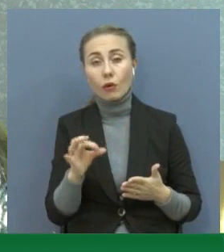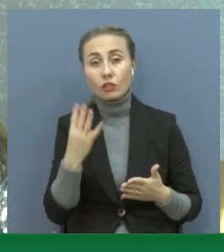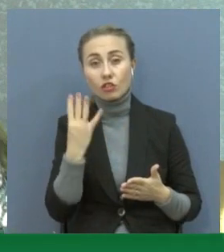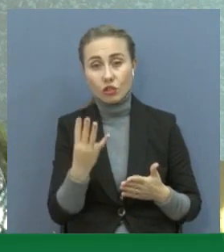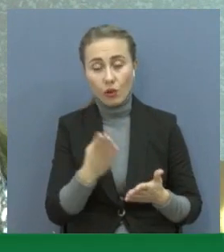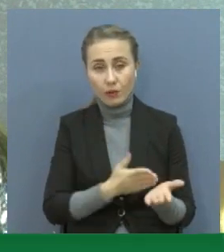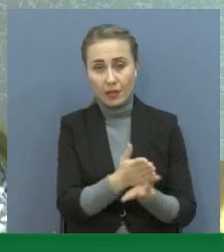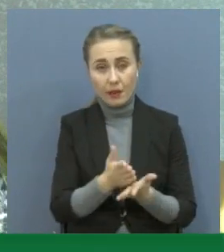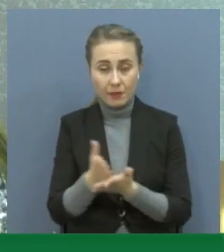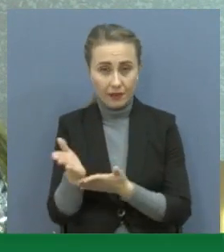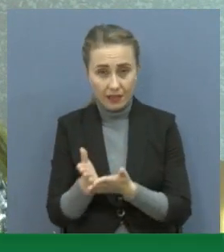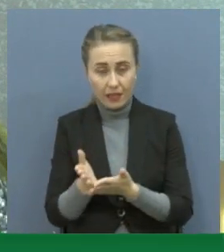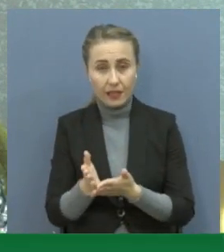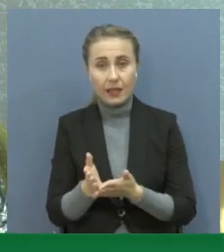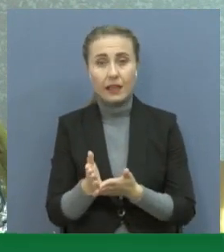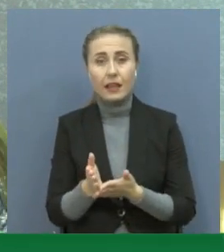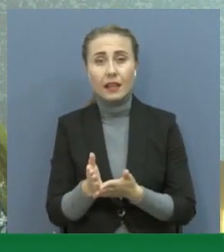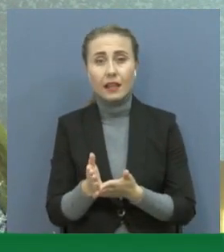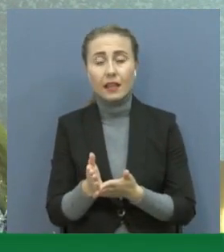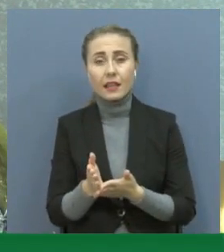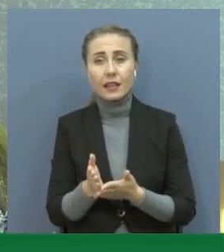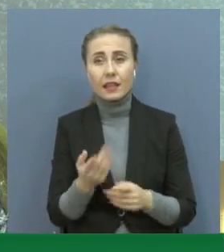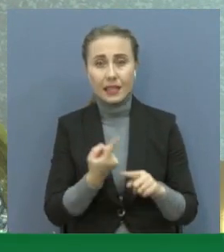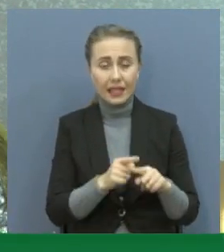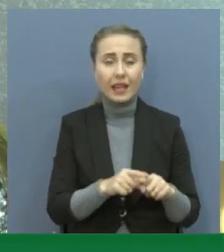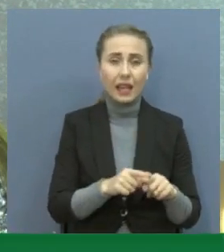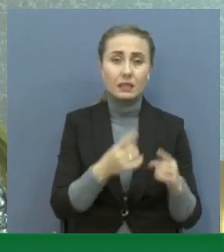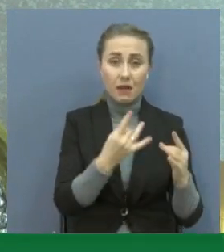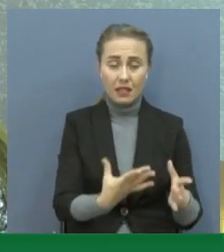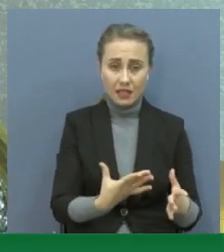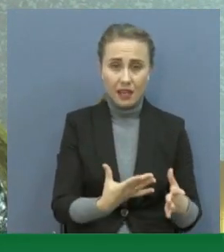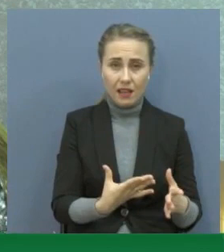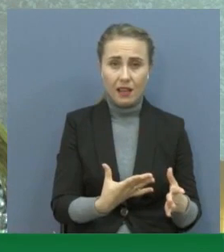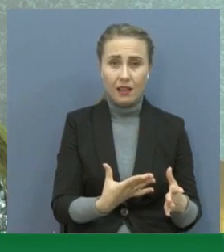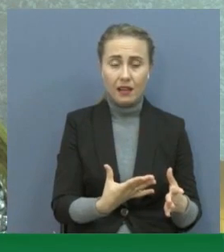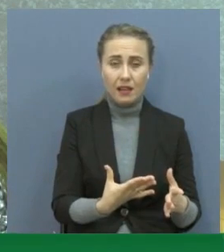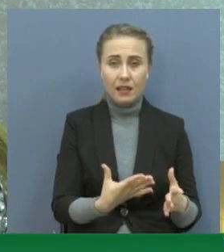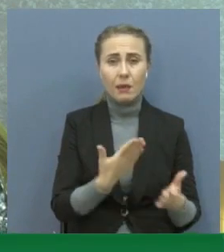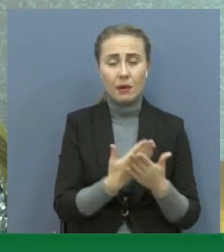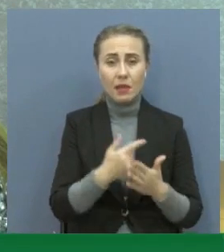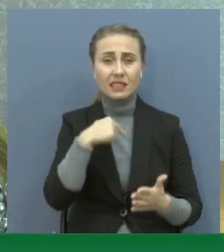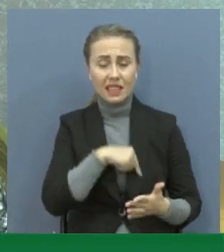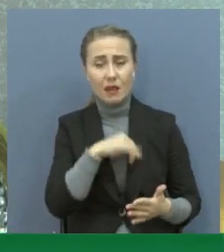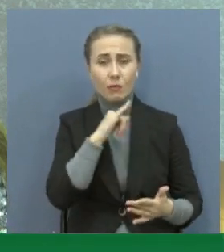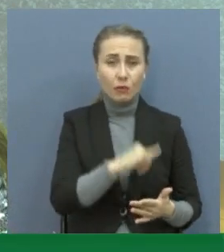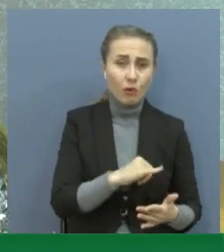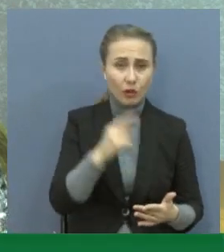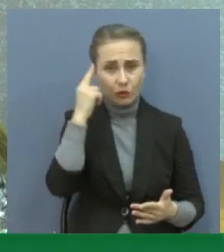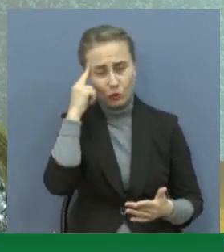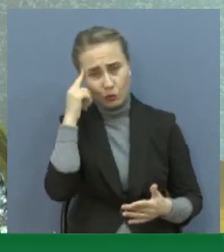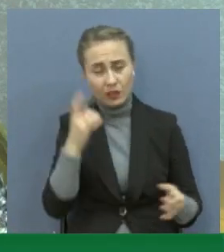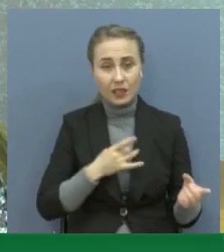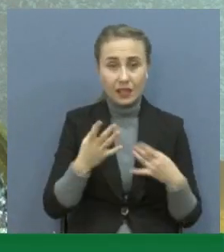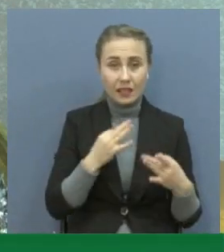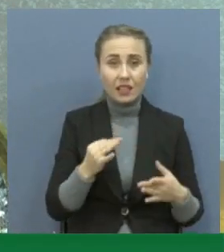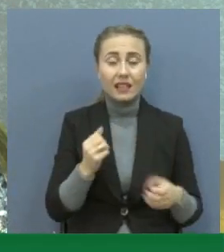четырем, например, этим, есть ситуационное. То есть тогда, когда по ситуации от внешних факторов, там тогда, когда стресс,